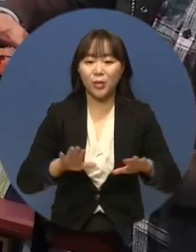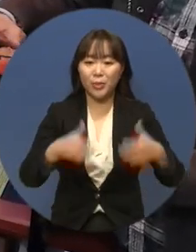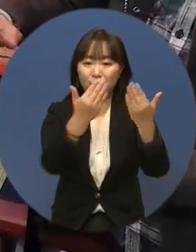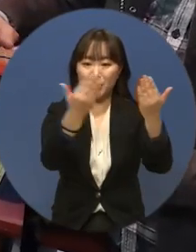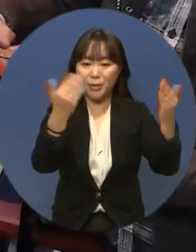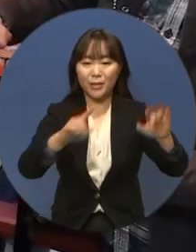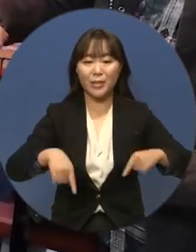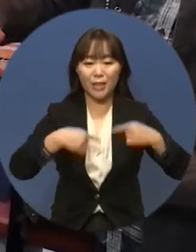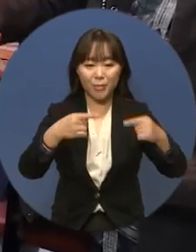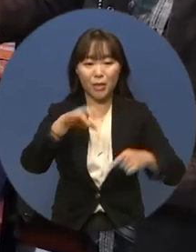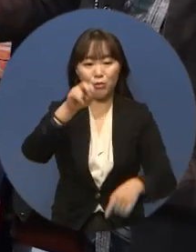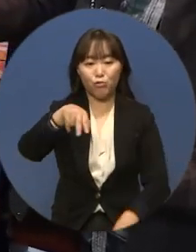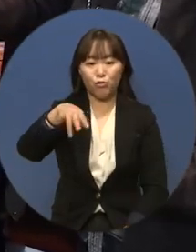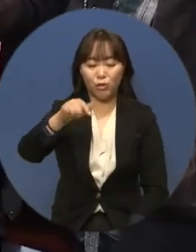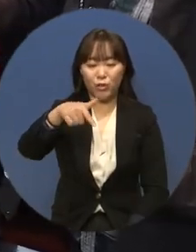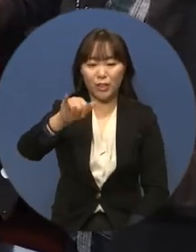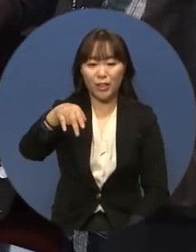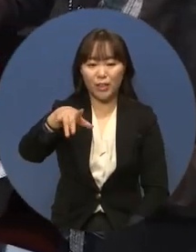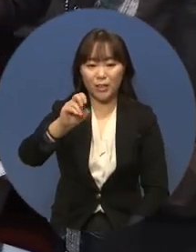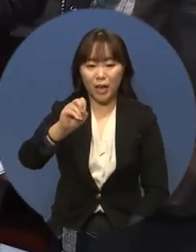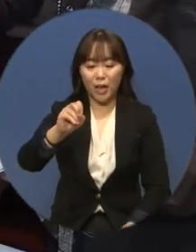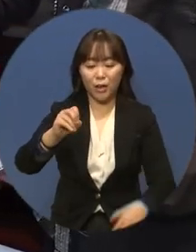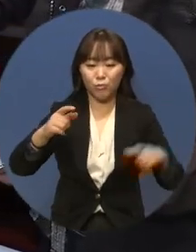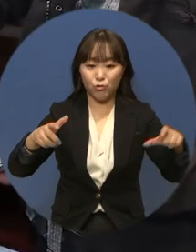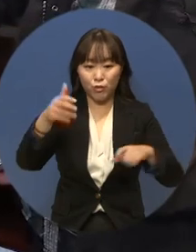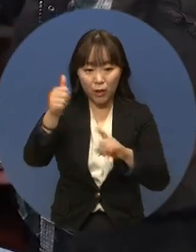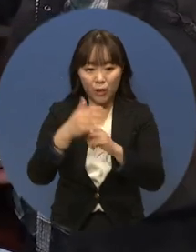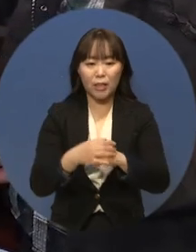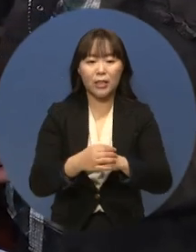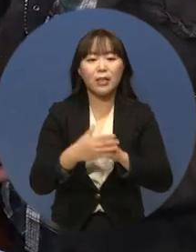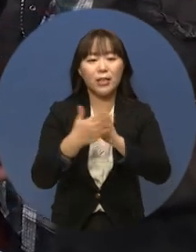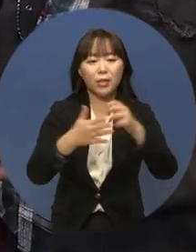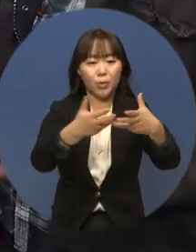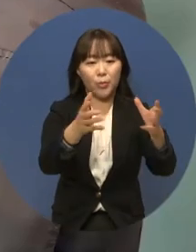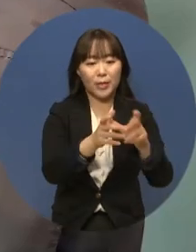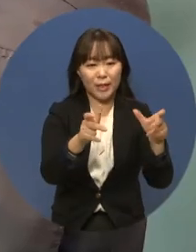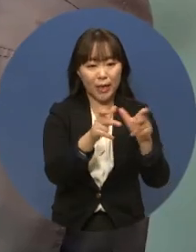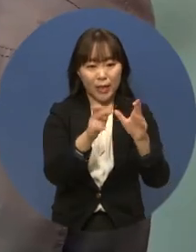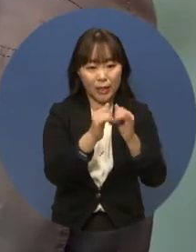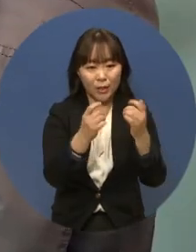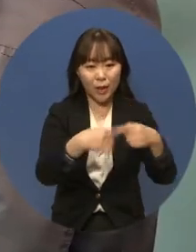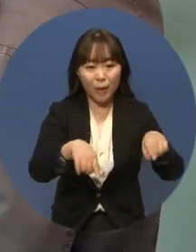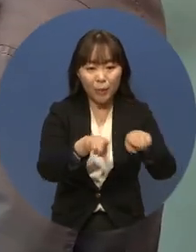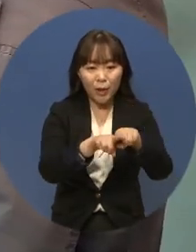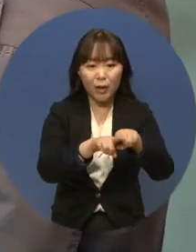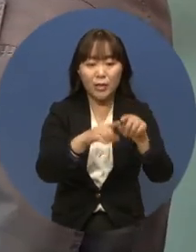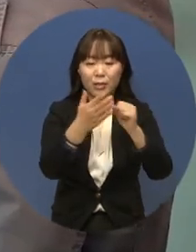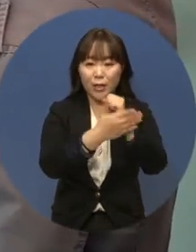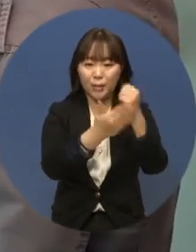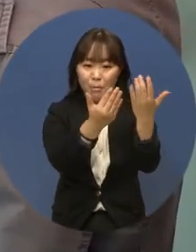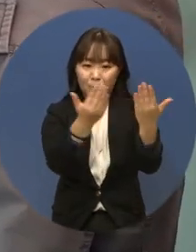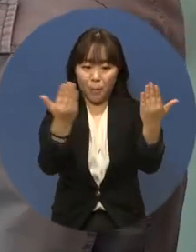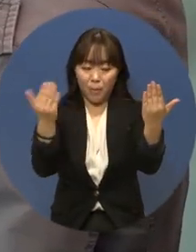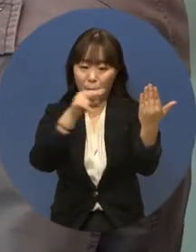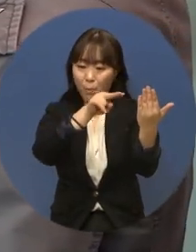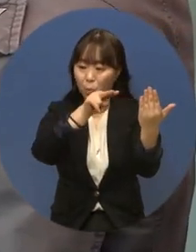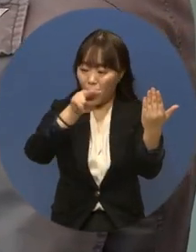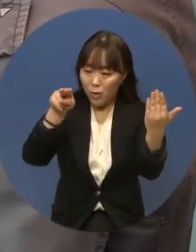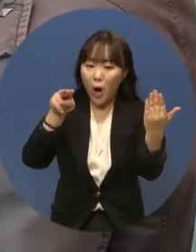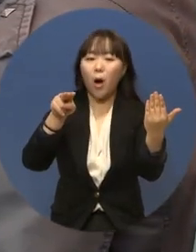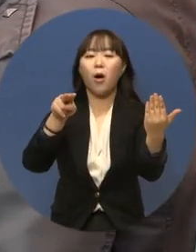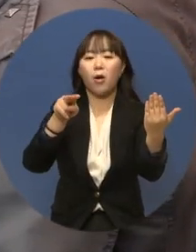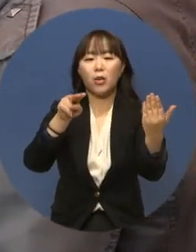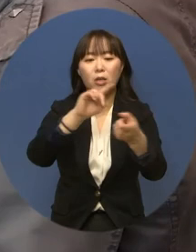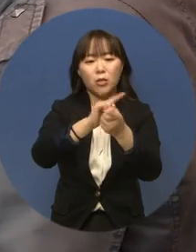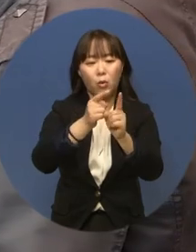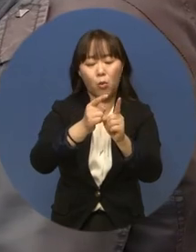전시회에 참석한 유기상 고창군수는 사진 동아리반 장애인들과 함께 전시된 사진 작품들을 관람하며 격이